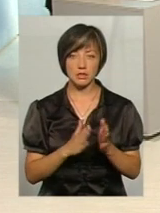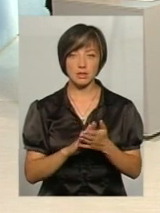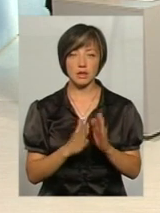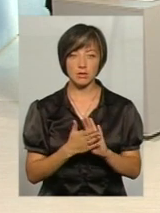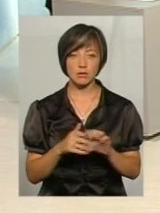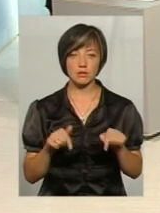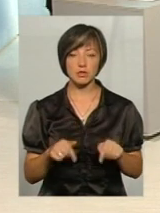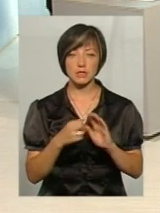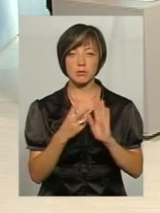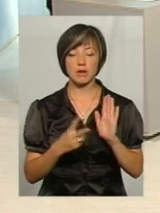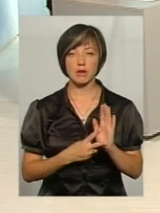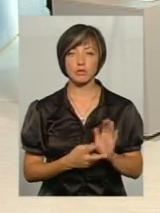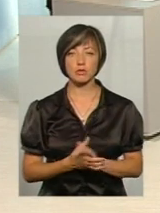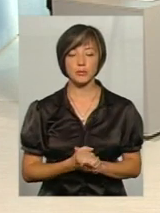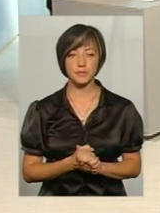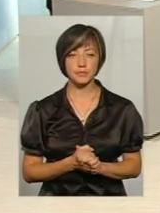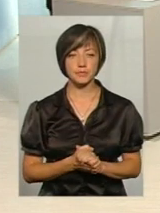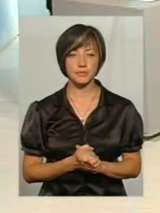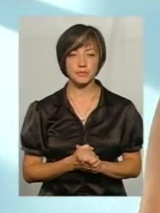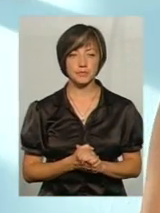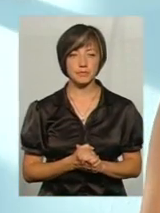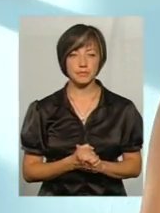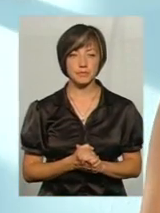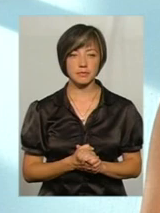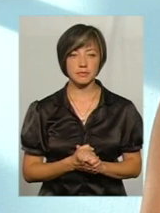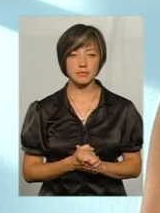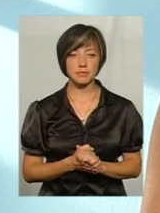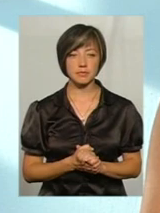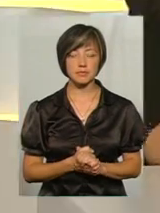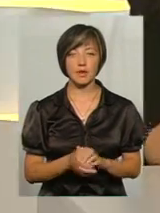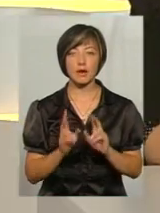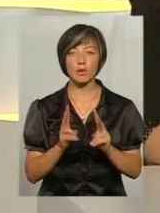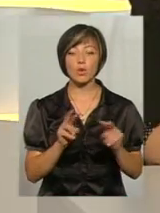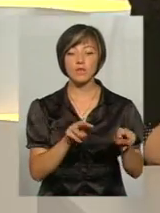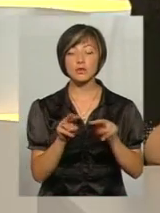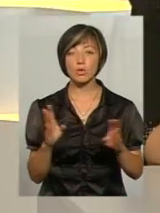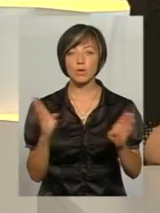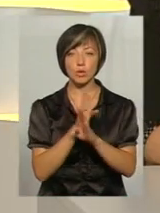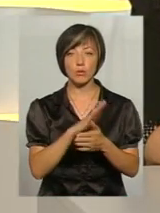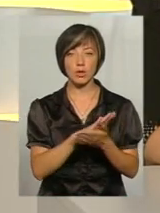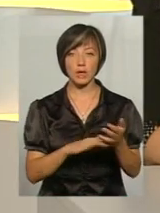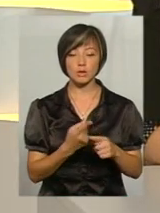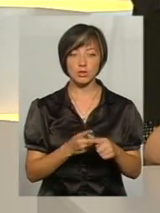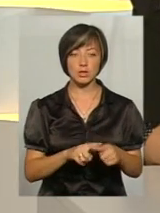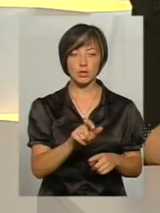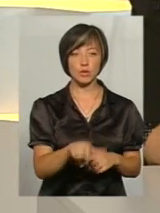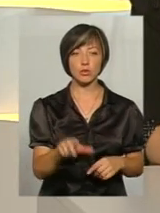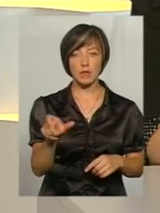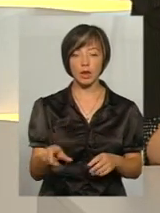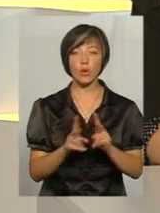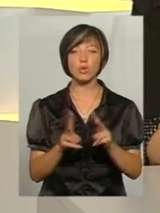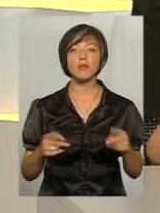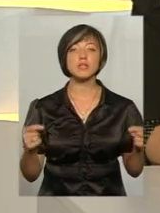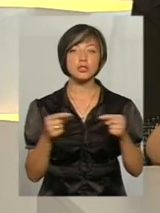да, то це все-таки в 17-му році більше, да, але от, ну, якби вся хто ця ситуація... Хто відслідковує долю подальшу цих людей?